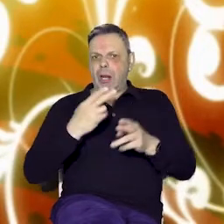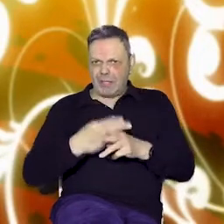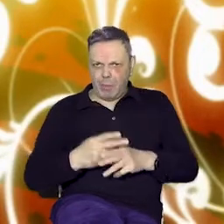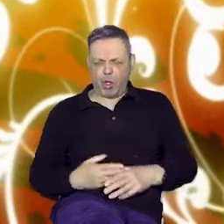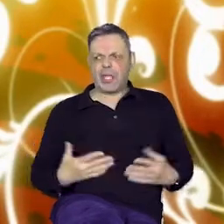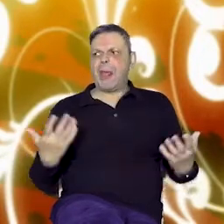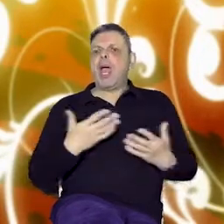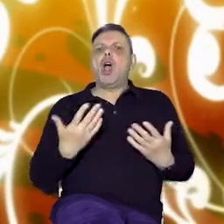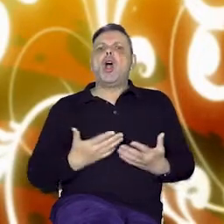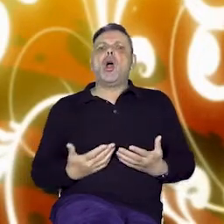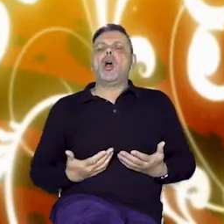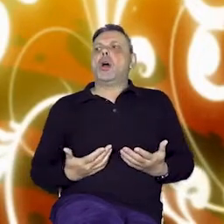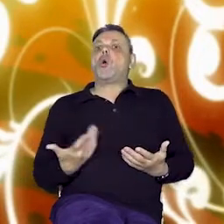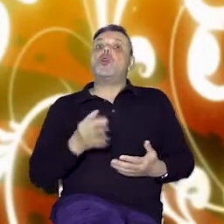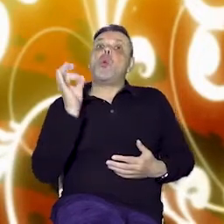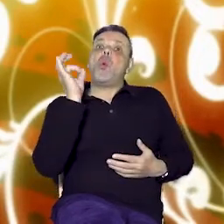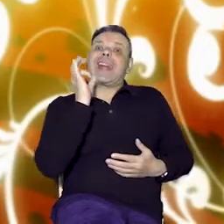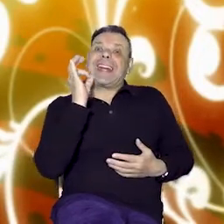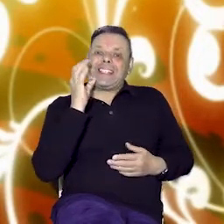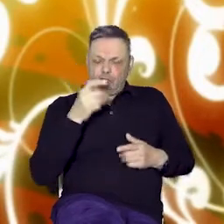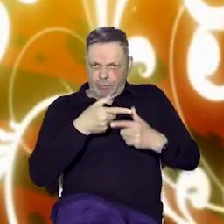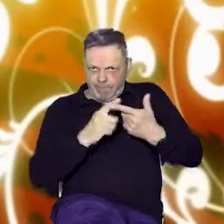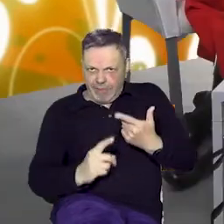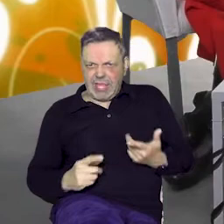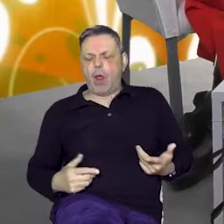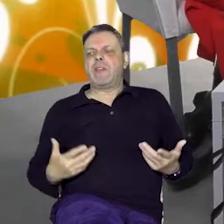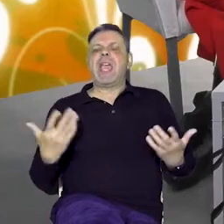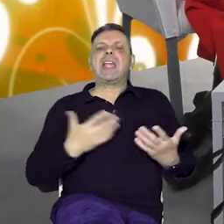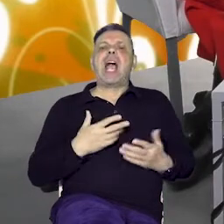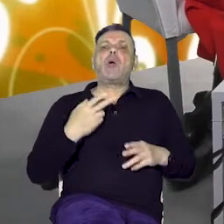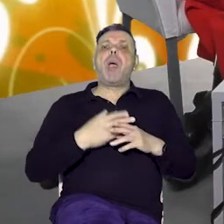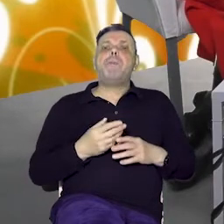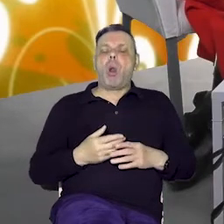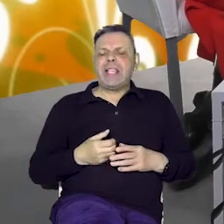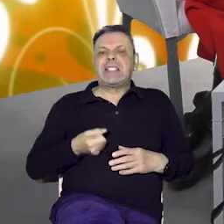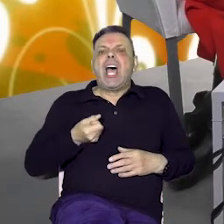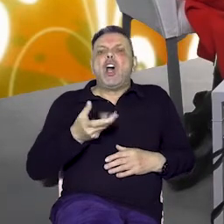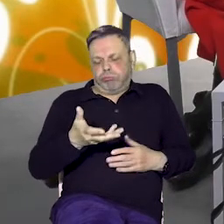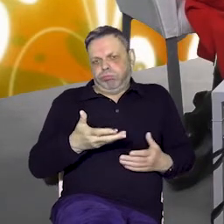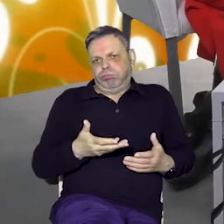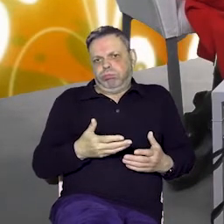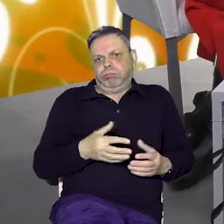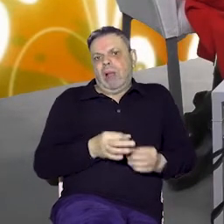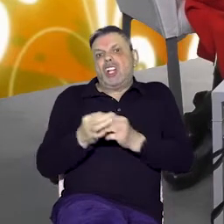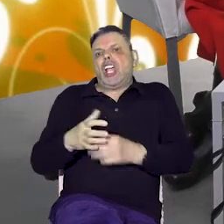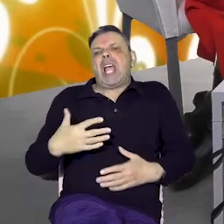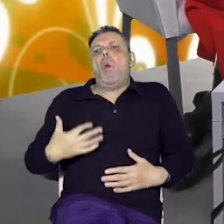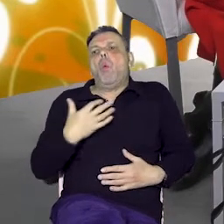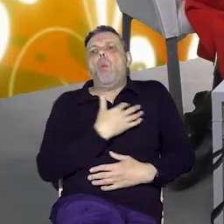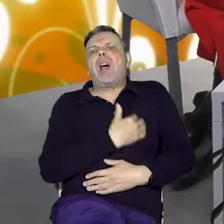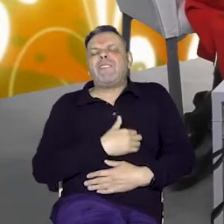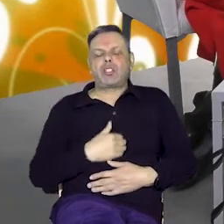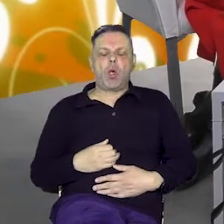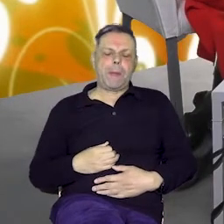su rizični faktori, kako je bolest česta u Hrvatskoj u odnosu na svijetu, staću pa ću poslije nastaviti